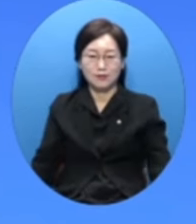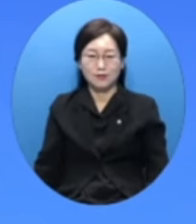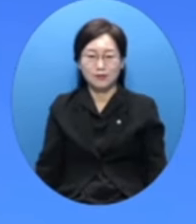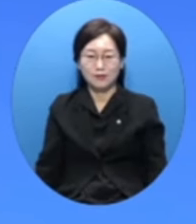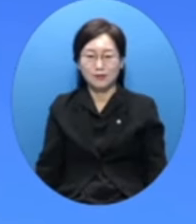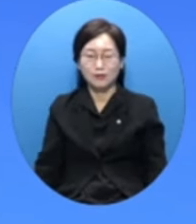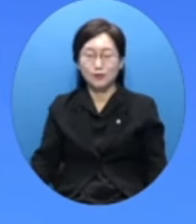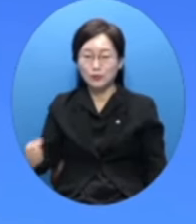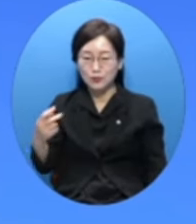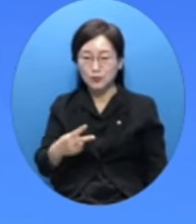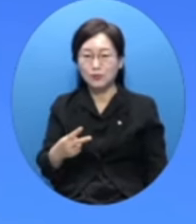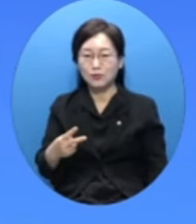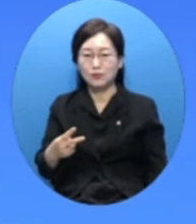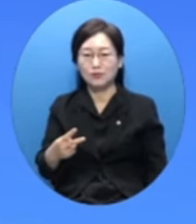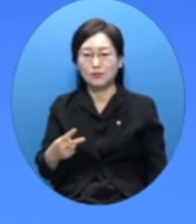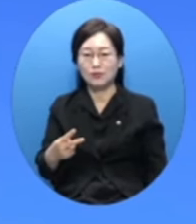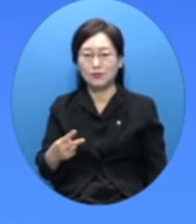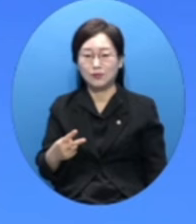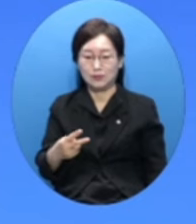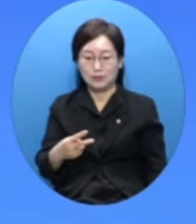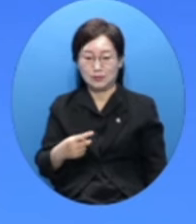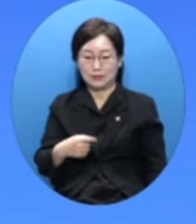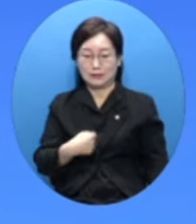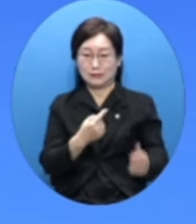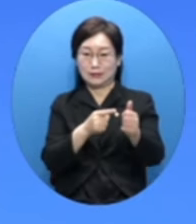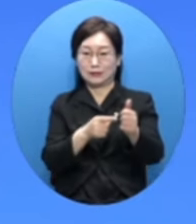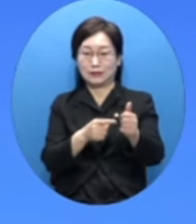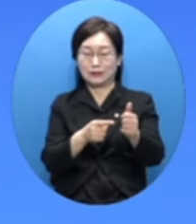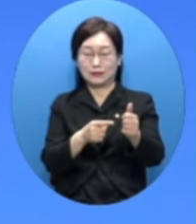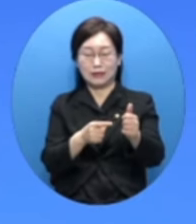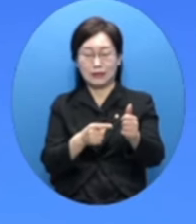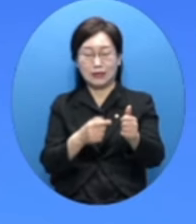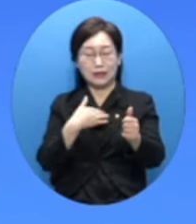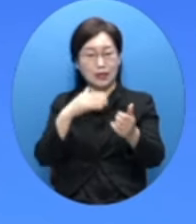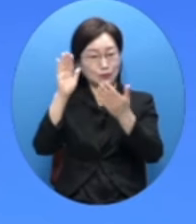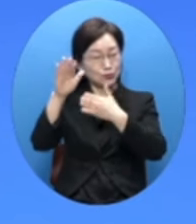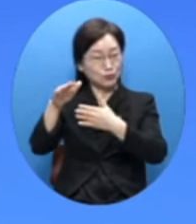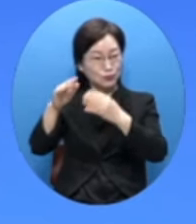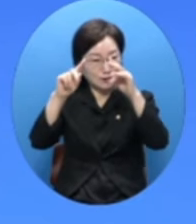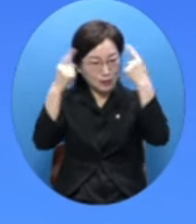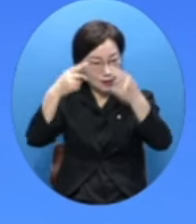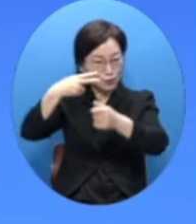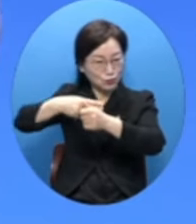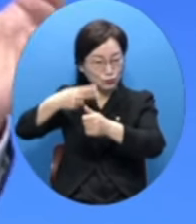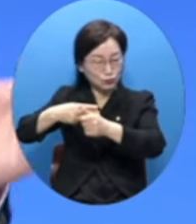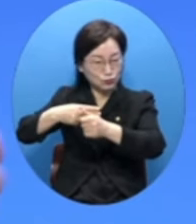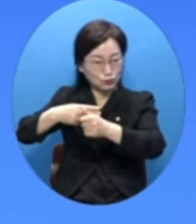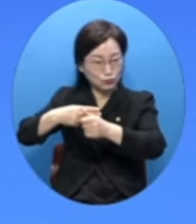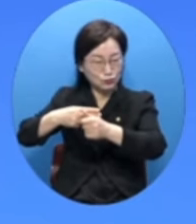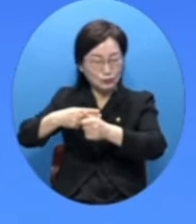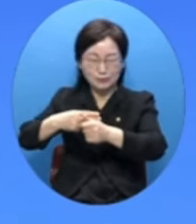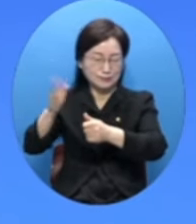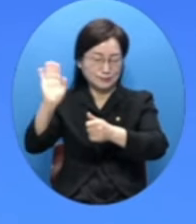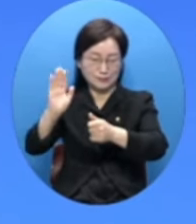또 자기가 앞에 예비되는 교수 자리도 내려놓고 다